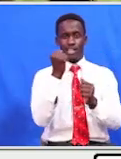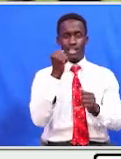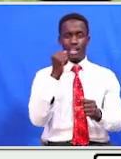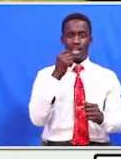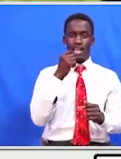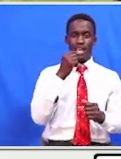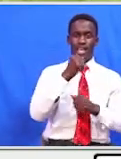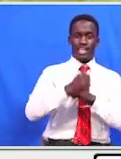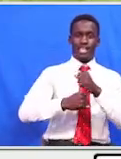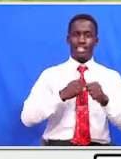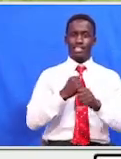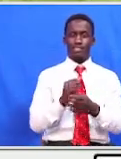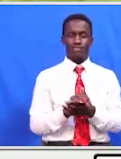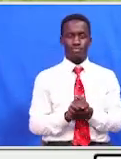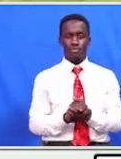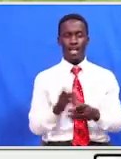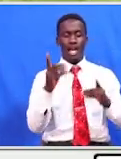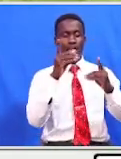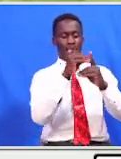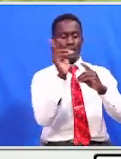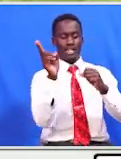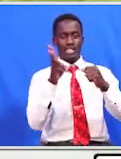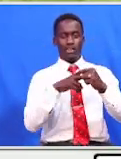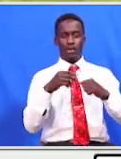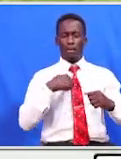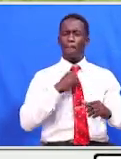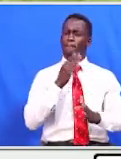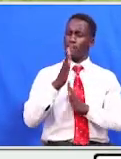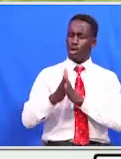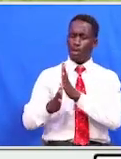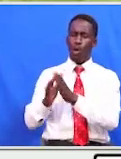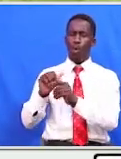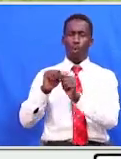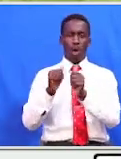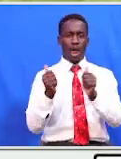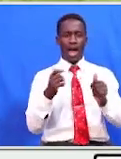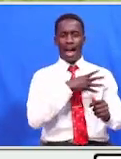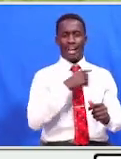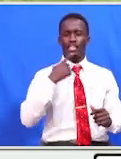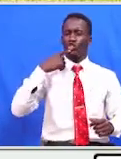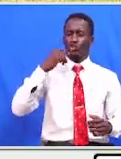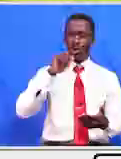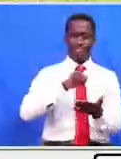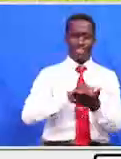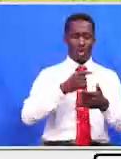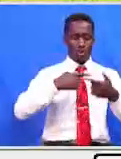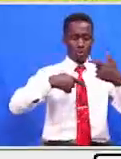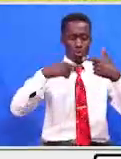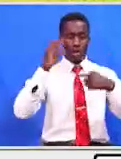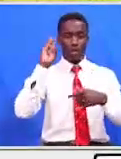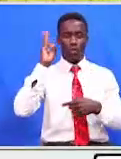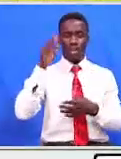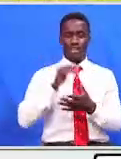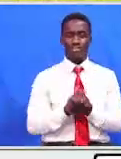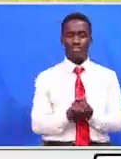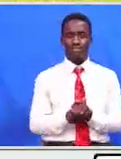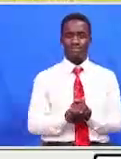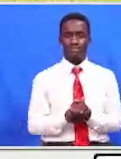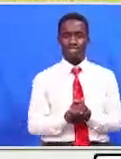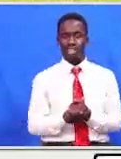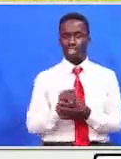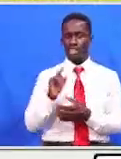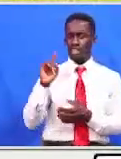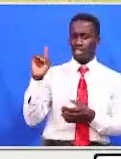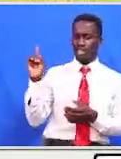huu tarehe 7 nimefanya mazoezi kabisa na niko na uhakika nitashinda. Yeye hufurahishwa na umahiri